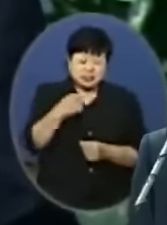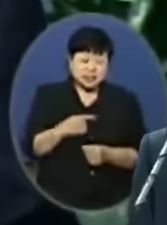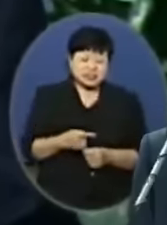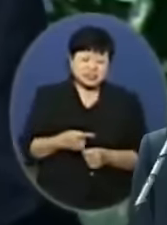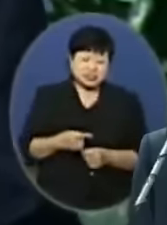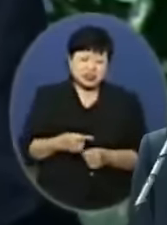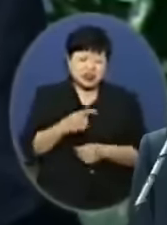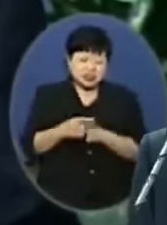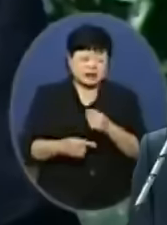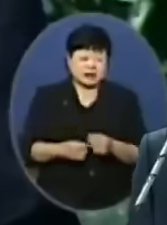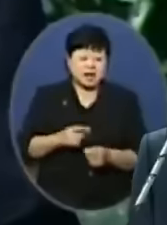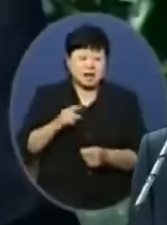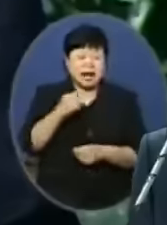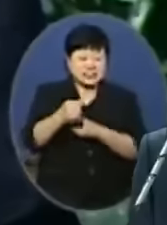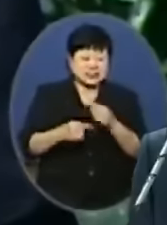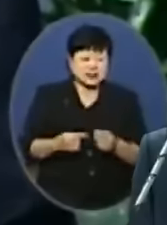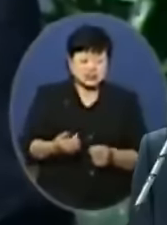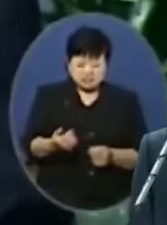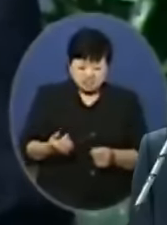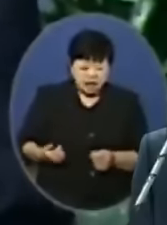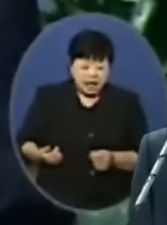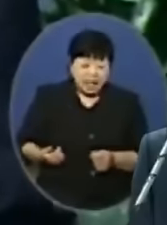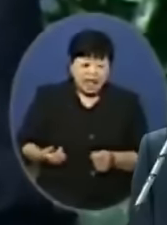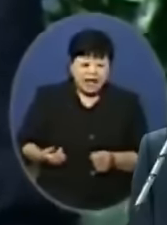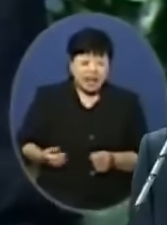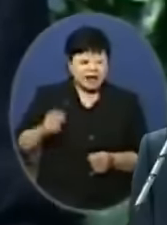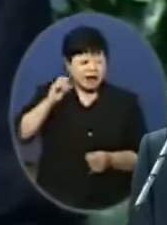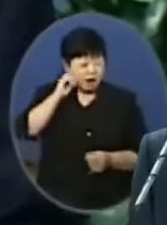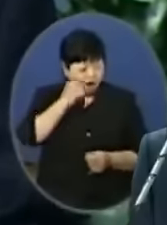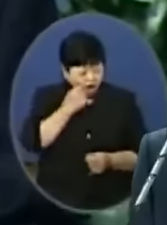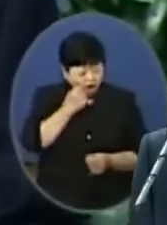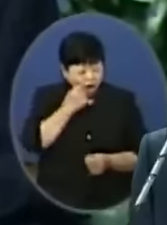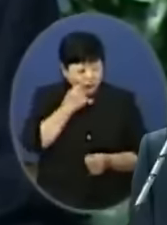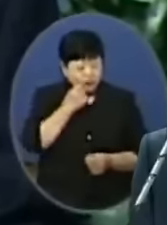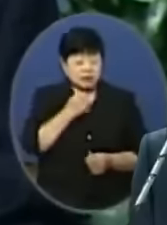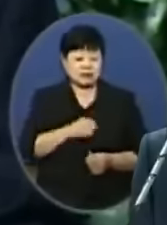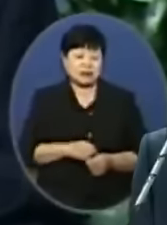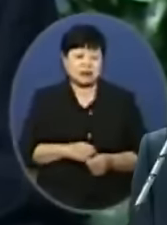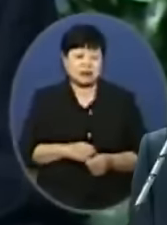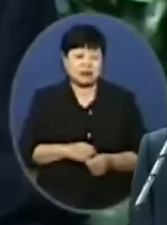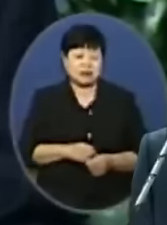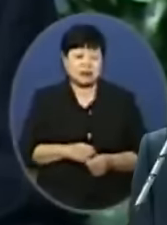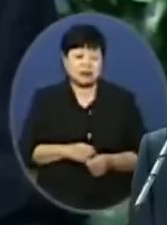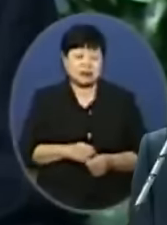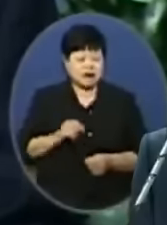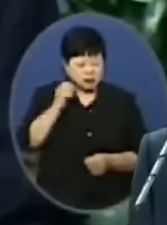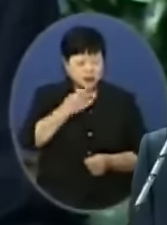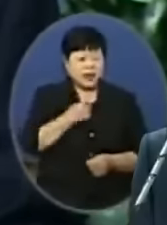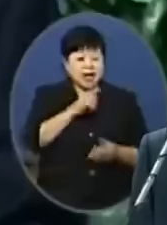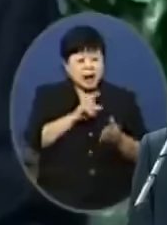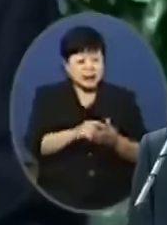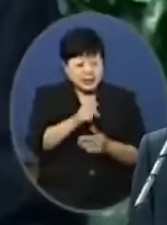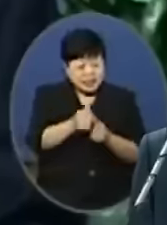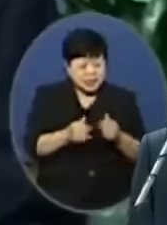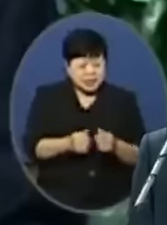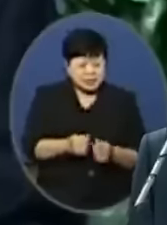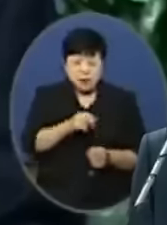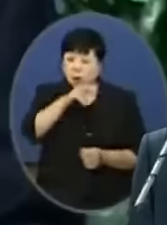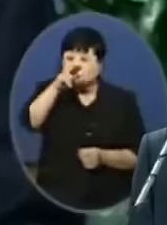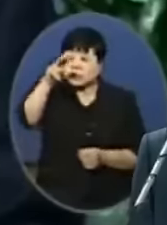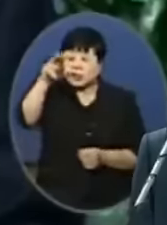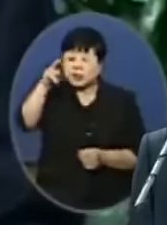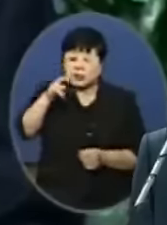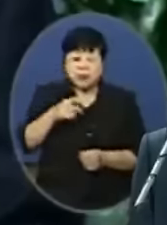만년 전에 여러분 필요한 것을 예비해 놓았었어요. 여러분이 어려운 시련을 겪고 막다른 골목에 처하거들랑 하나님